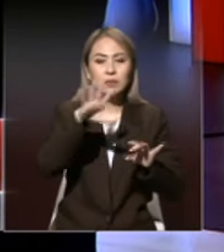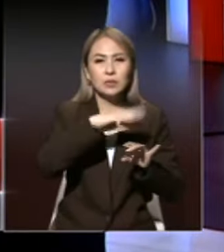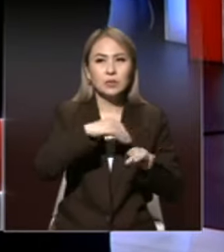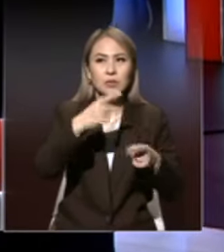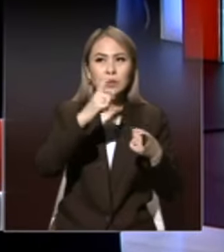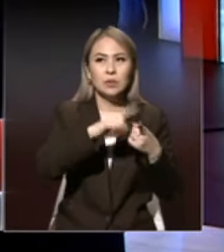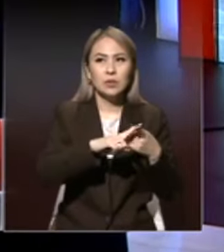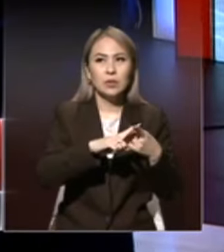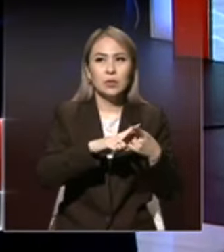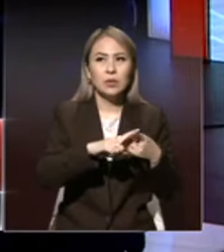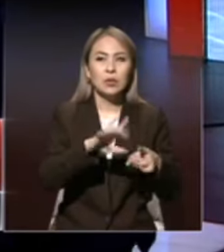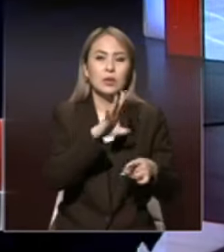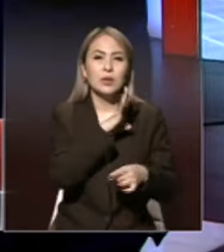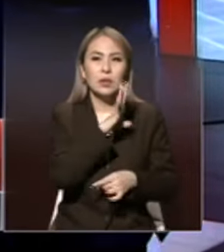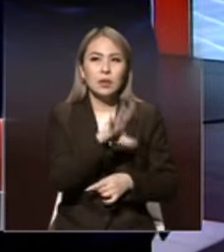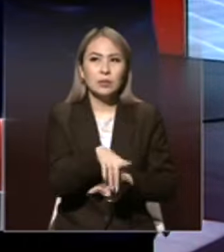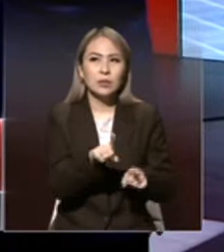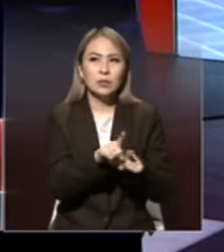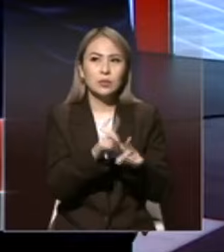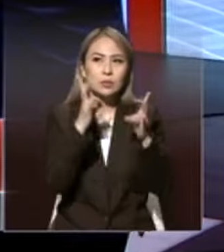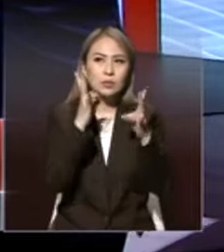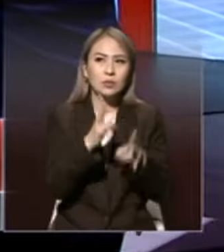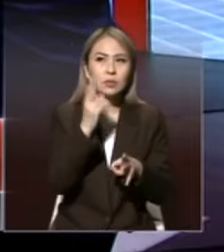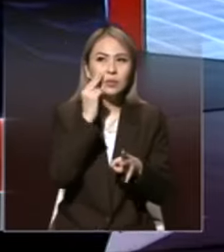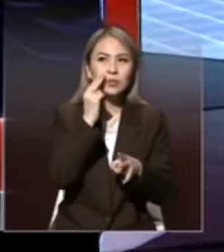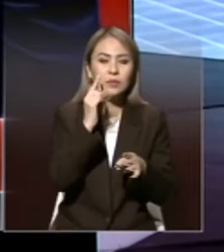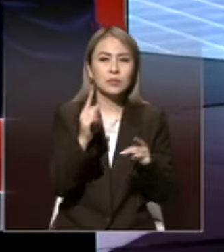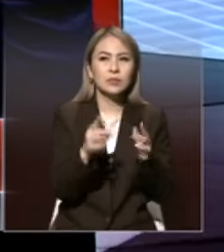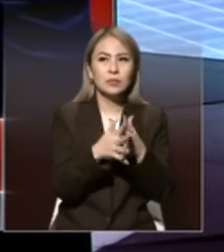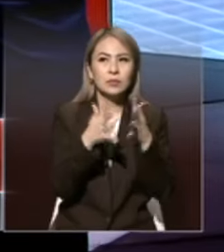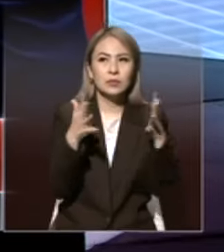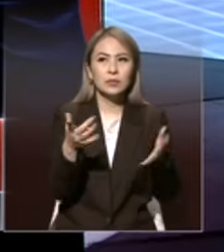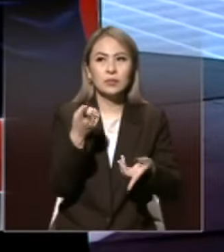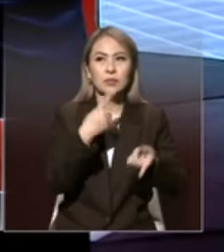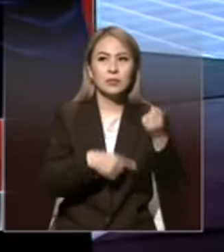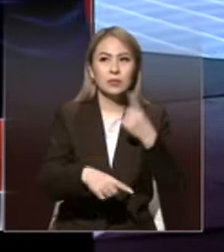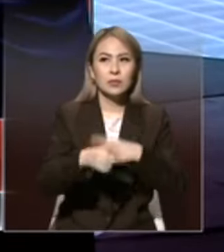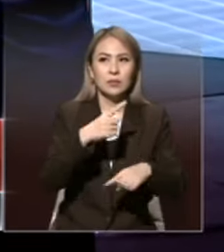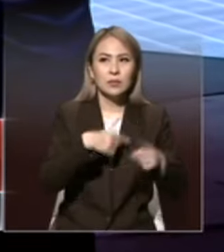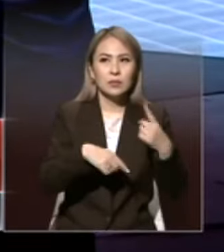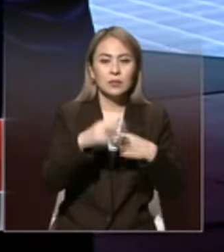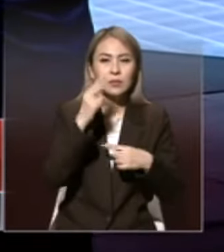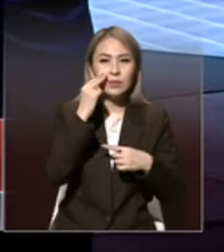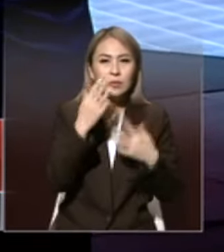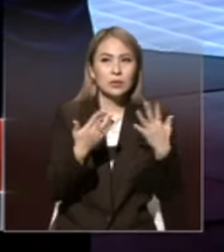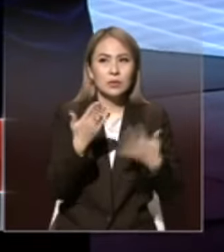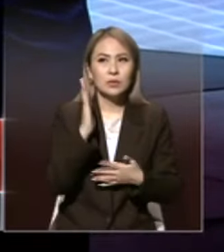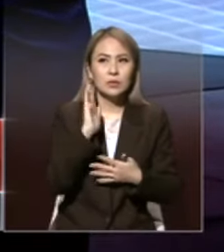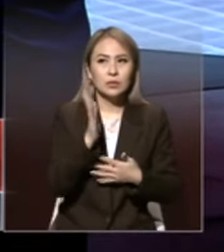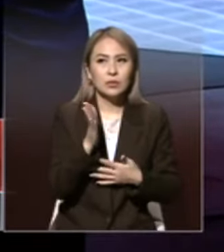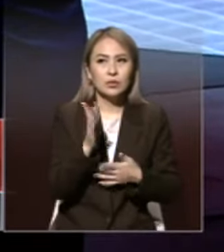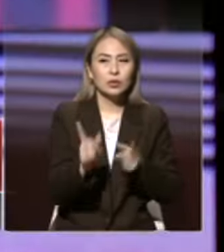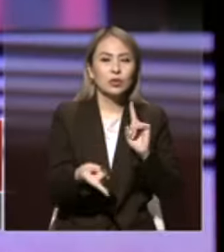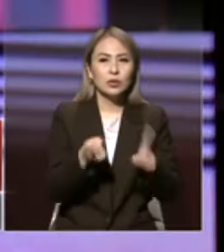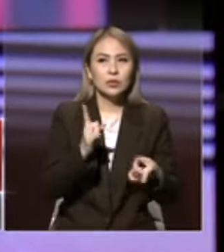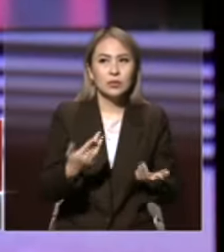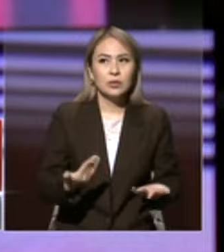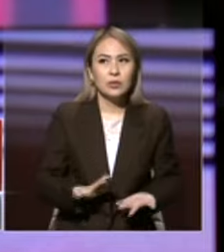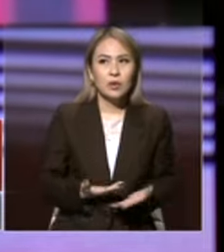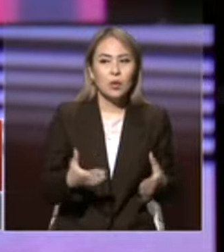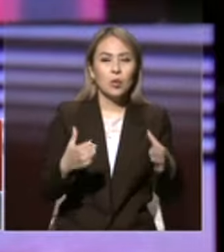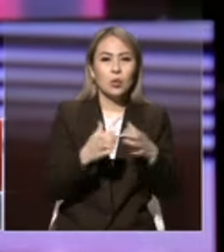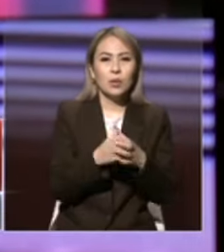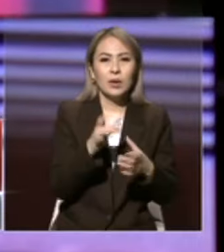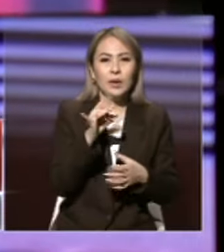зомбылық жасалынады ғой. Олар да жаба шегеді ғой деп біз қайтадан тақырыпты еркектерге алып кете беретін болсақ, шын мәнінде группа